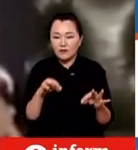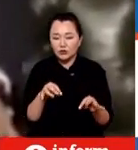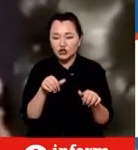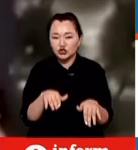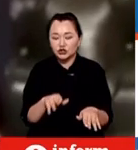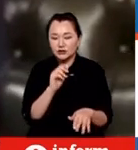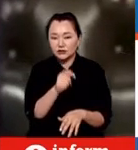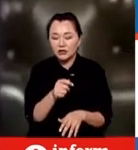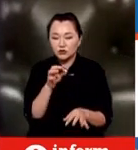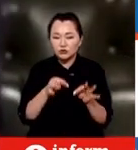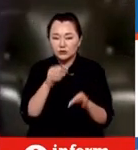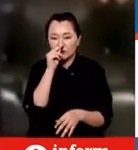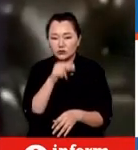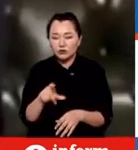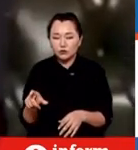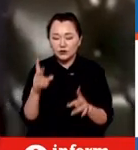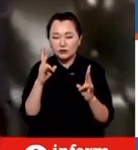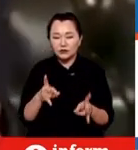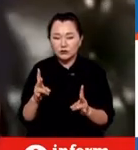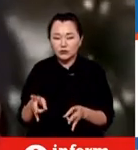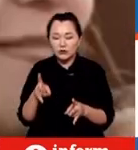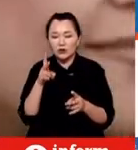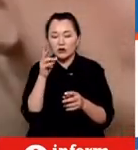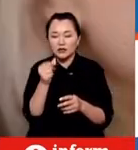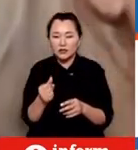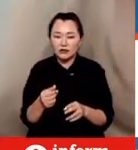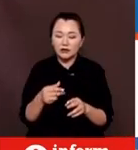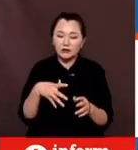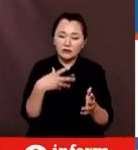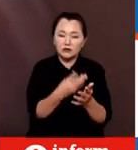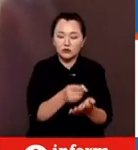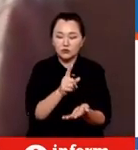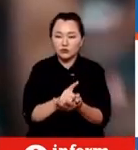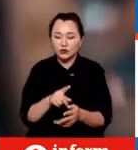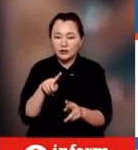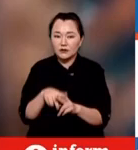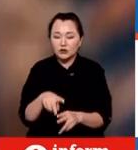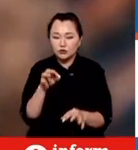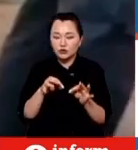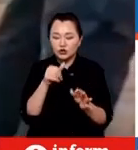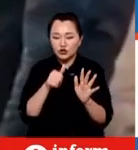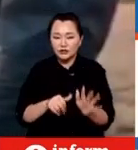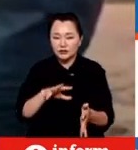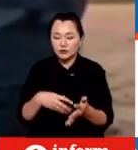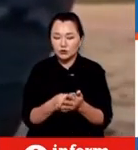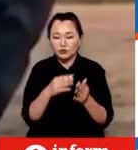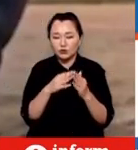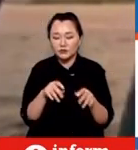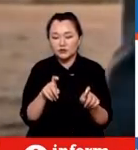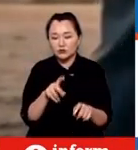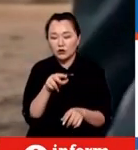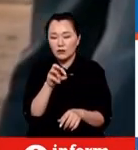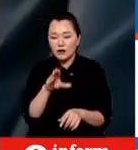кесті. Сондай-ақ сот сотталушыларды жәбірленушілердің қаржысын қайтарып беруге міндеттеді. Әрі судья Алтайдан бері үйқамақта отырған